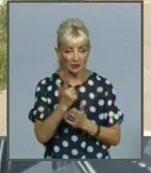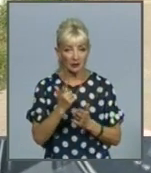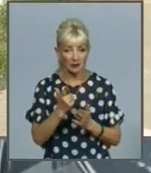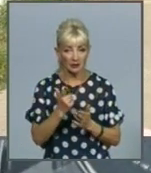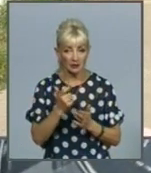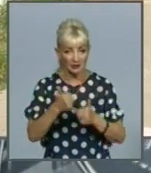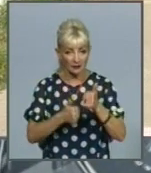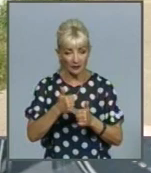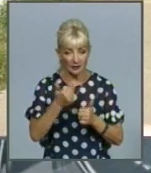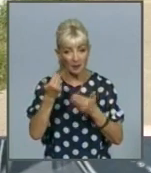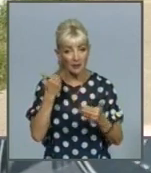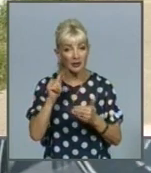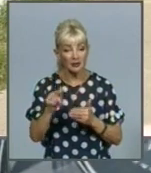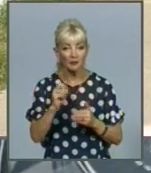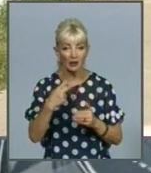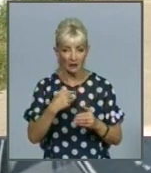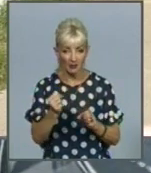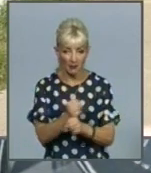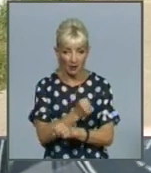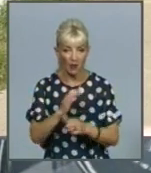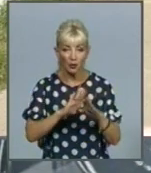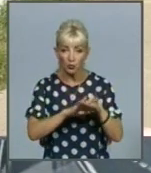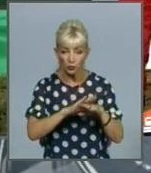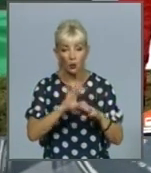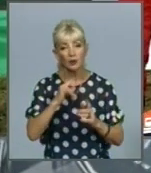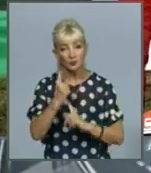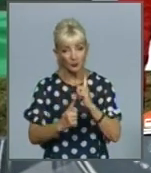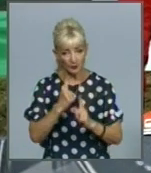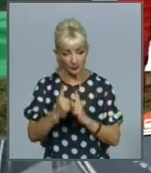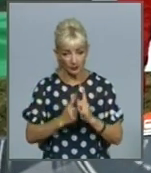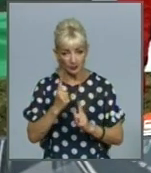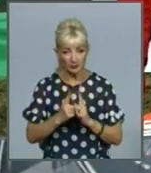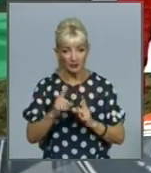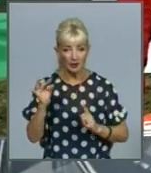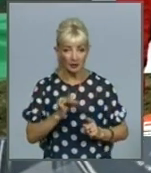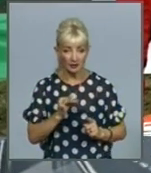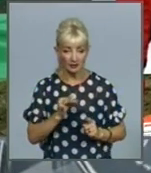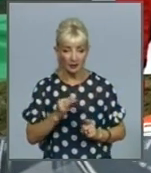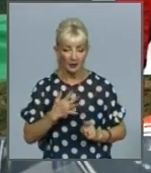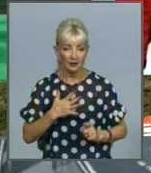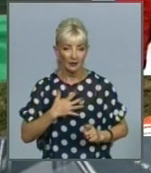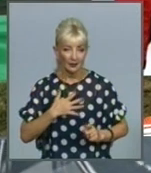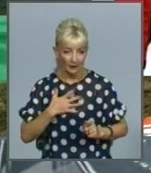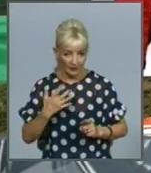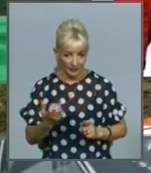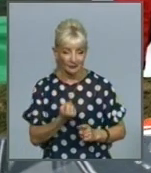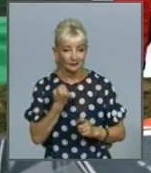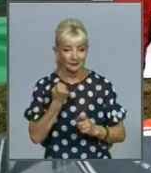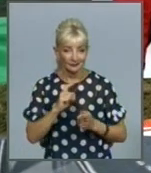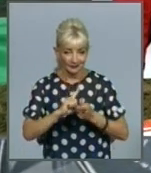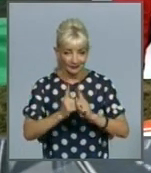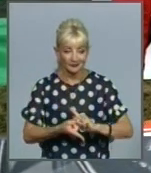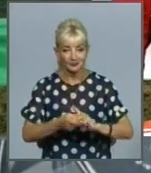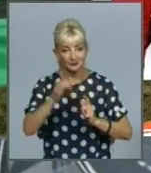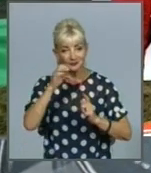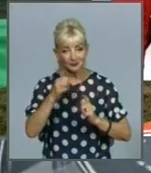Вот, потом морально себя перенастроил, так сказать, и настроился и поехал быстро. Стал более